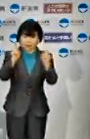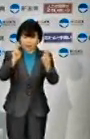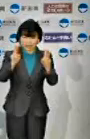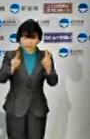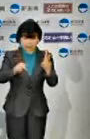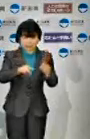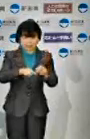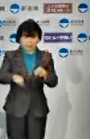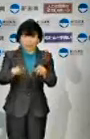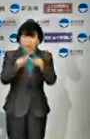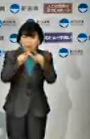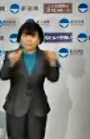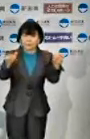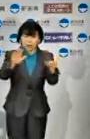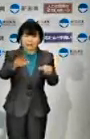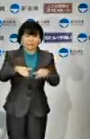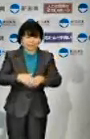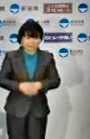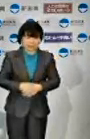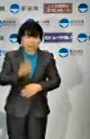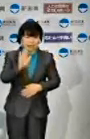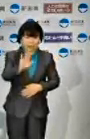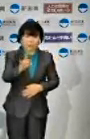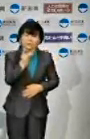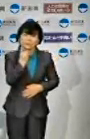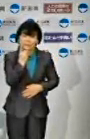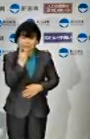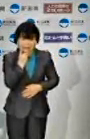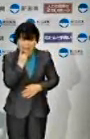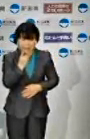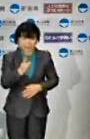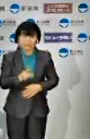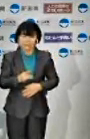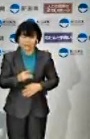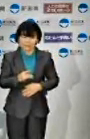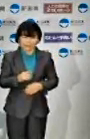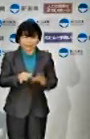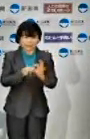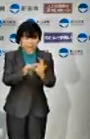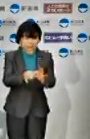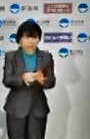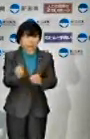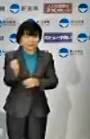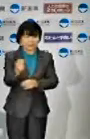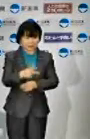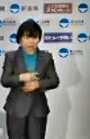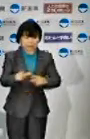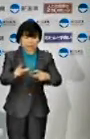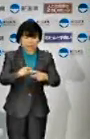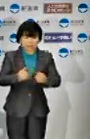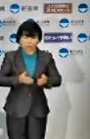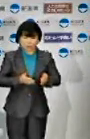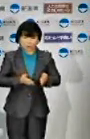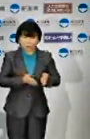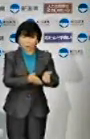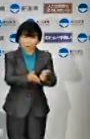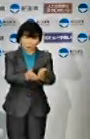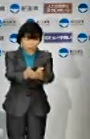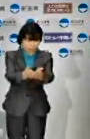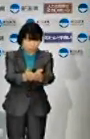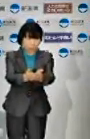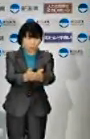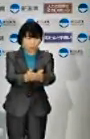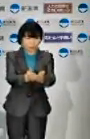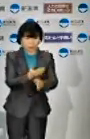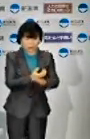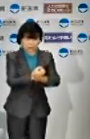めて今回の発表の受け止めと今後の期待についてお伺いします。合わせて佐渡ホール維持のために県として今後ど